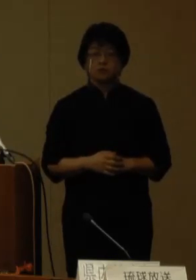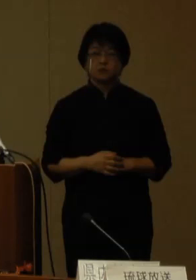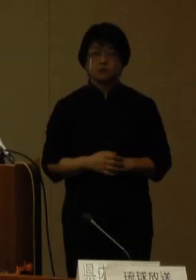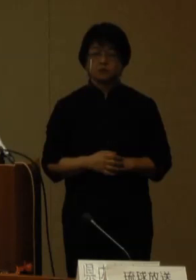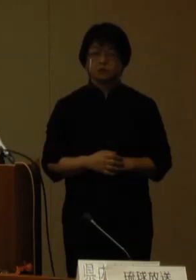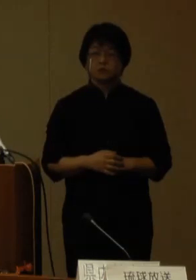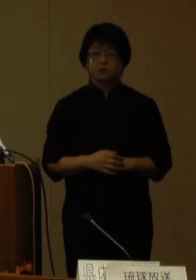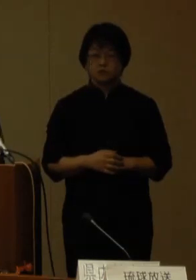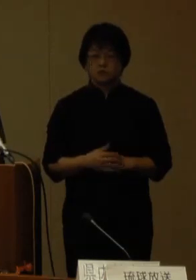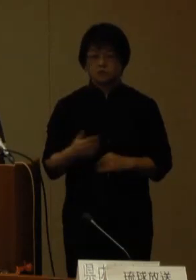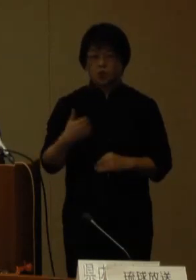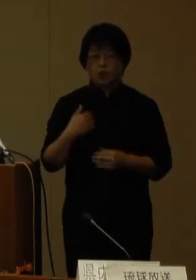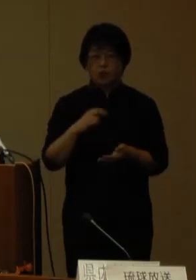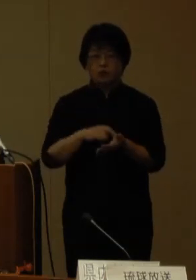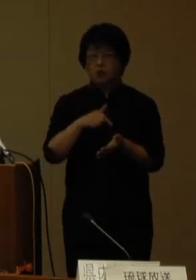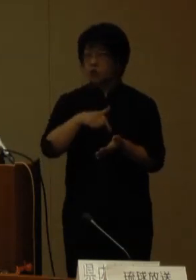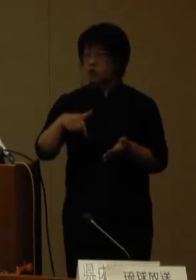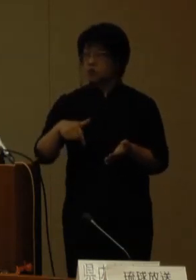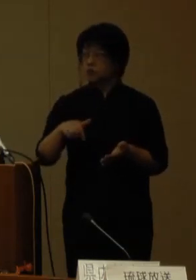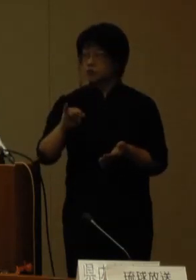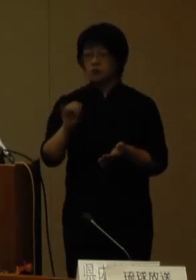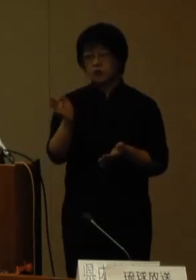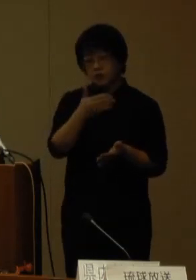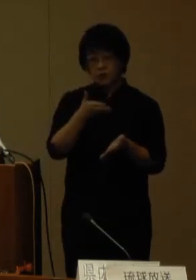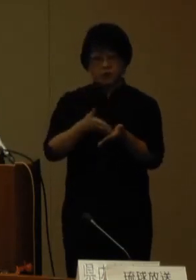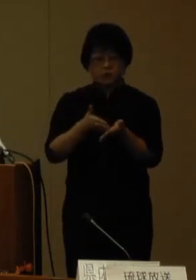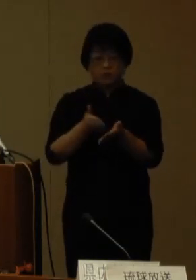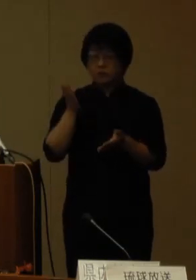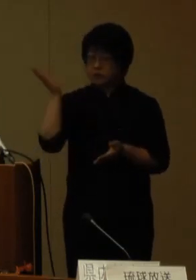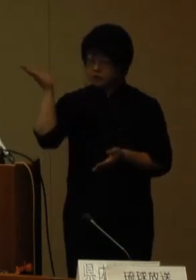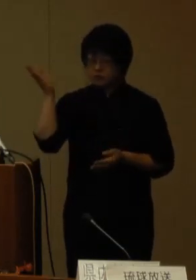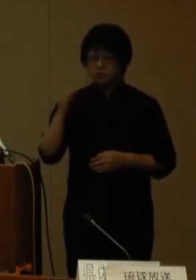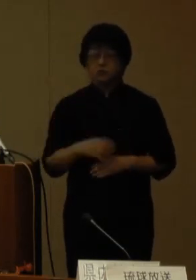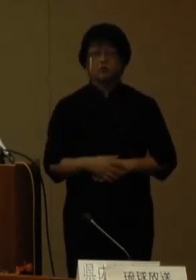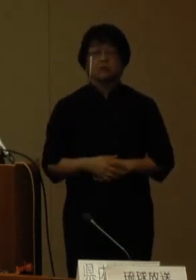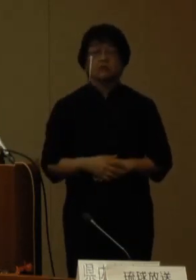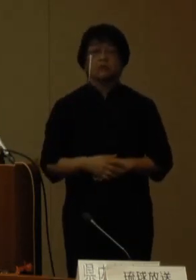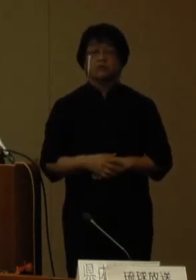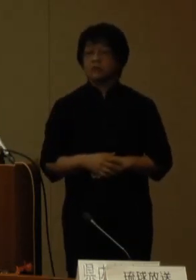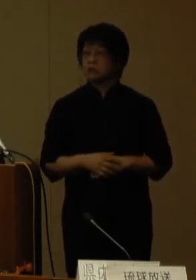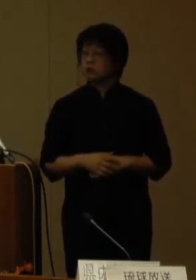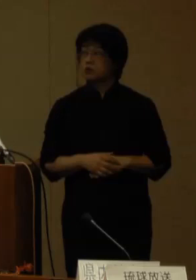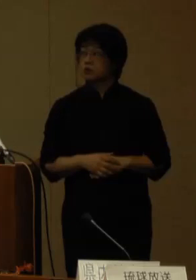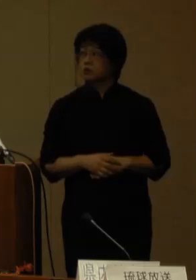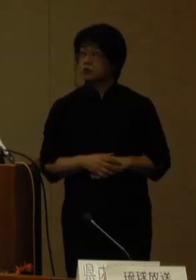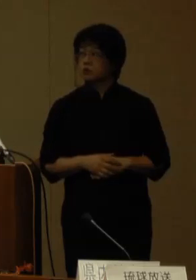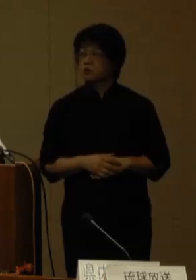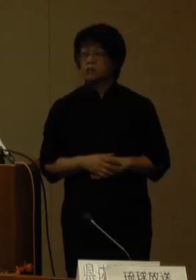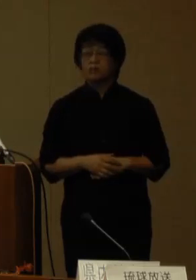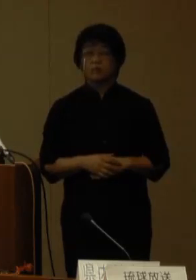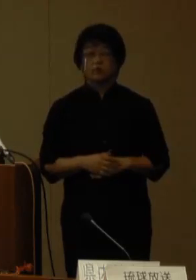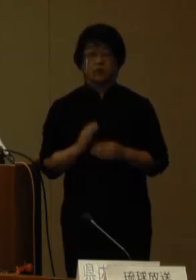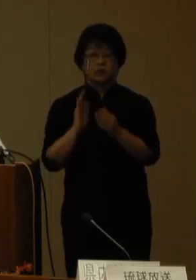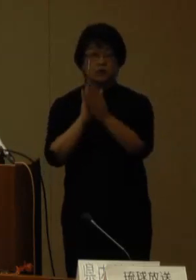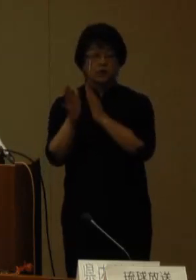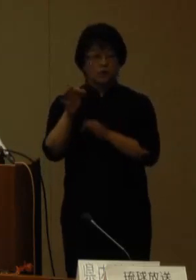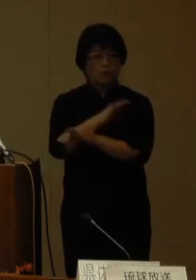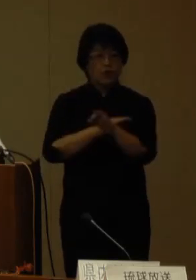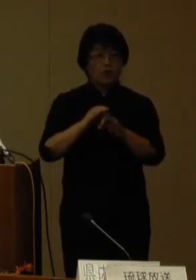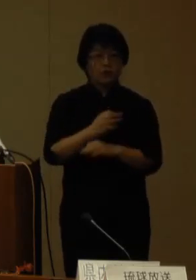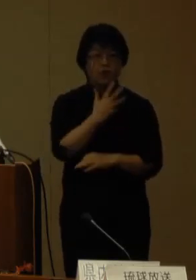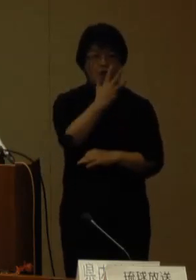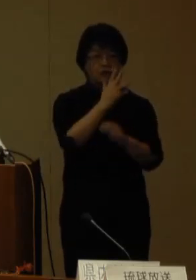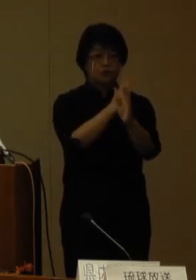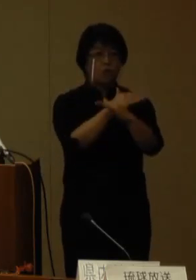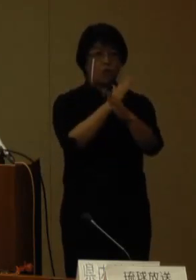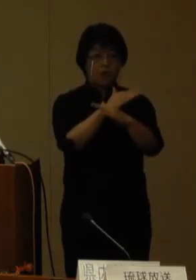では保健医療部長お願いします。 はい、はい、失礼いたしました。県営の八公園施設につきまし